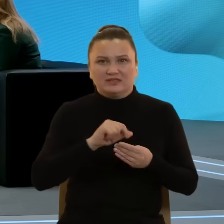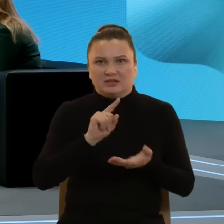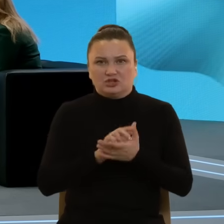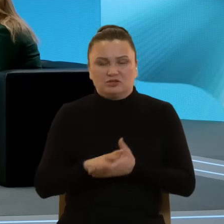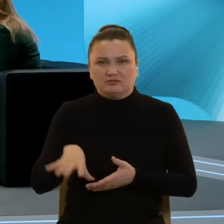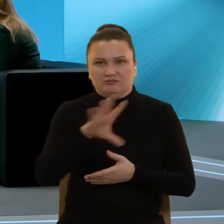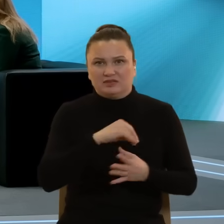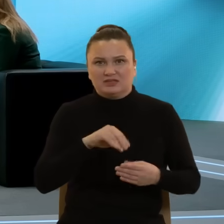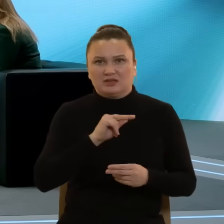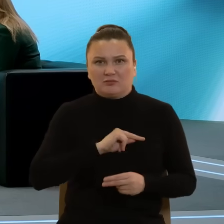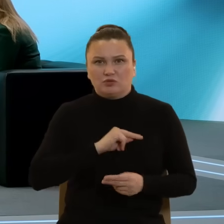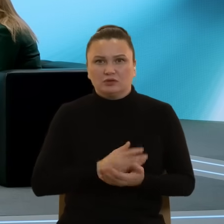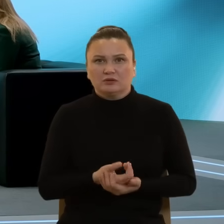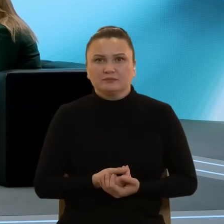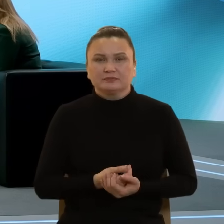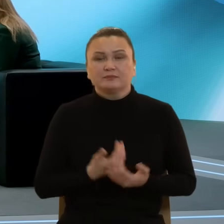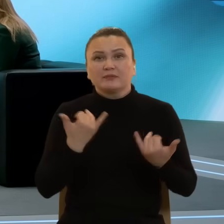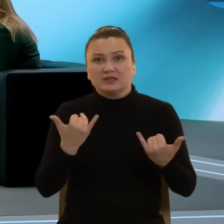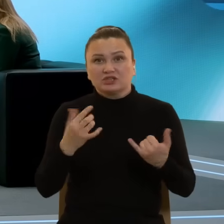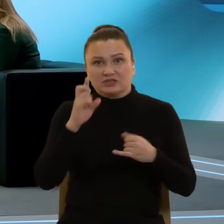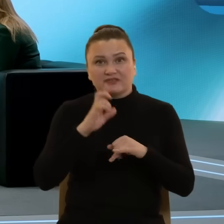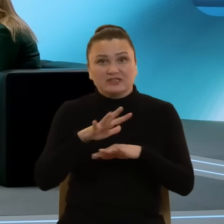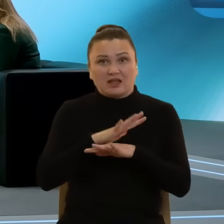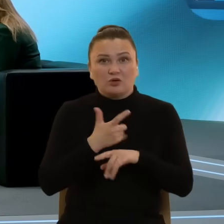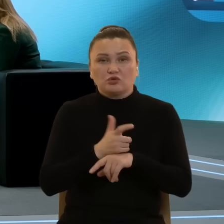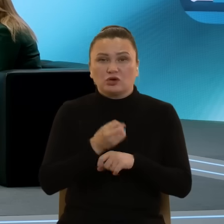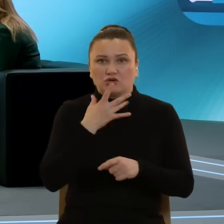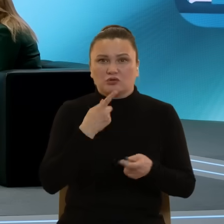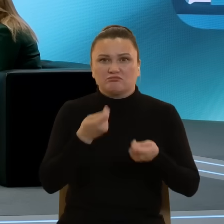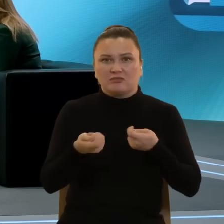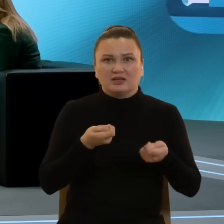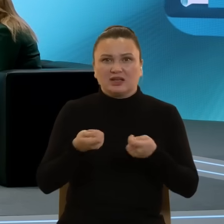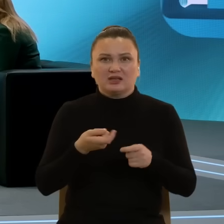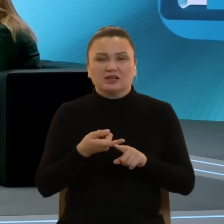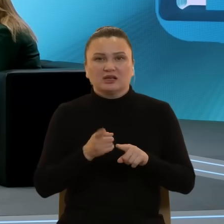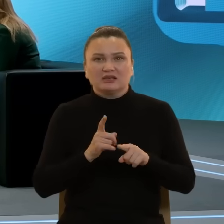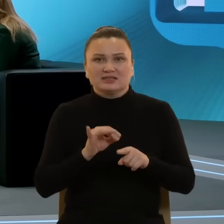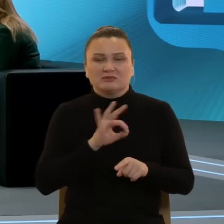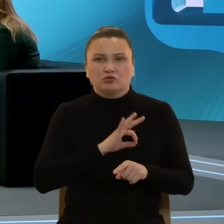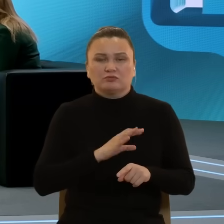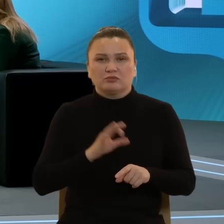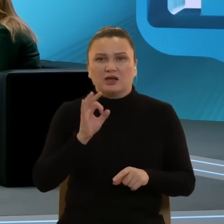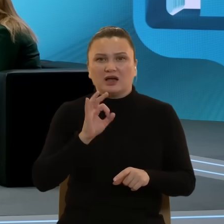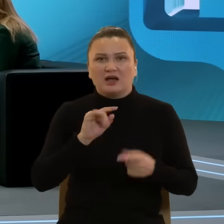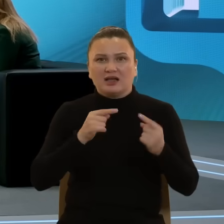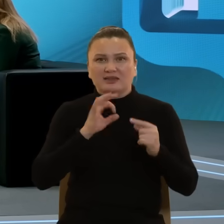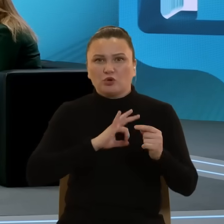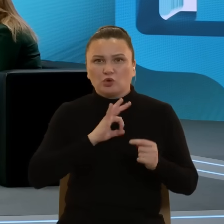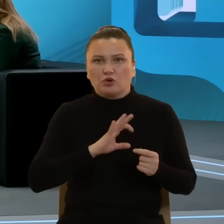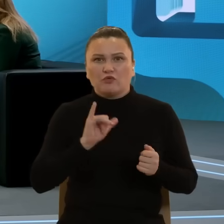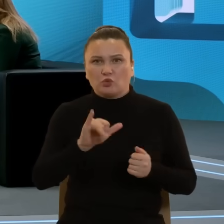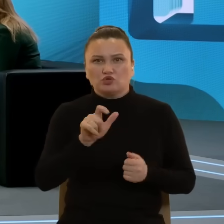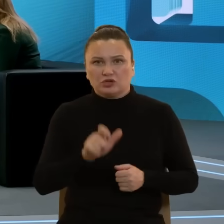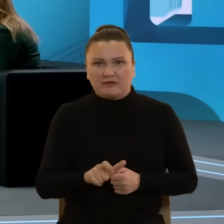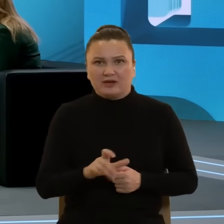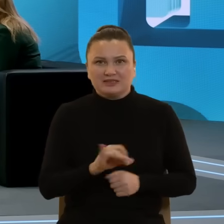усилия. Сейчас, в общем-то, в странах очень хорошо мониторируется ситуация с использованием антибиотиков у